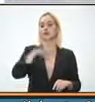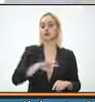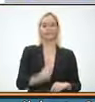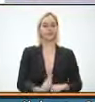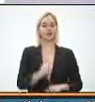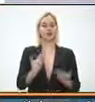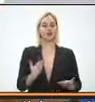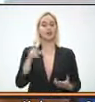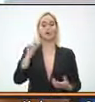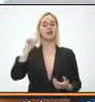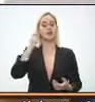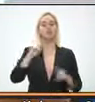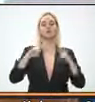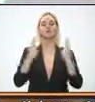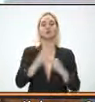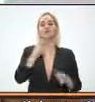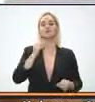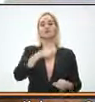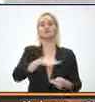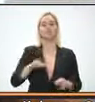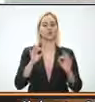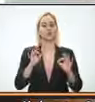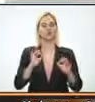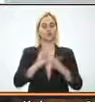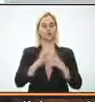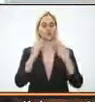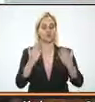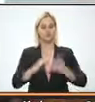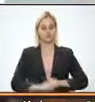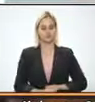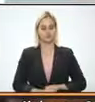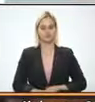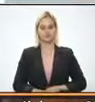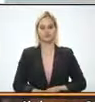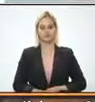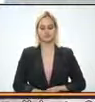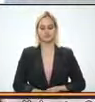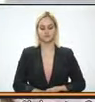yararlanmaları dileğiyle 11 Ekim Dünya Kız Çocukları Günü'nü kutluyoruz.